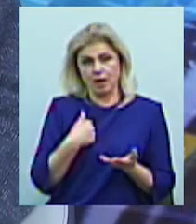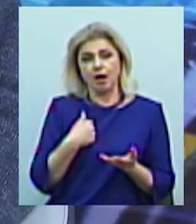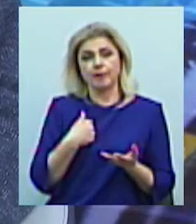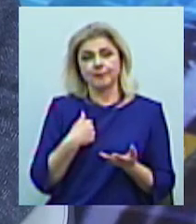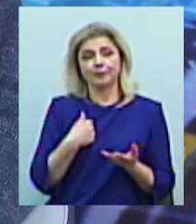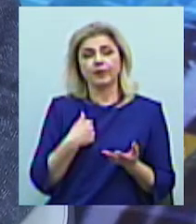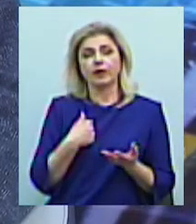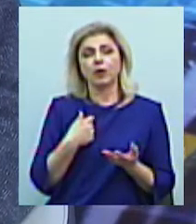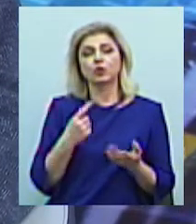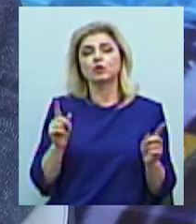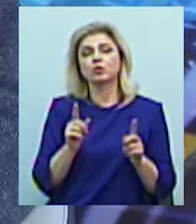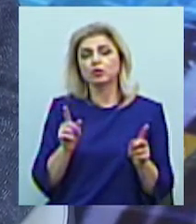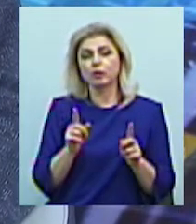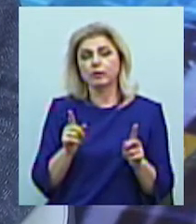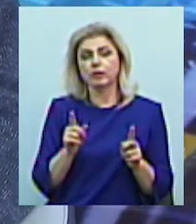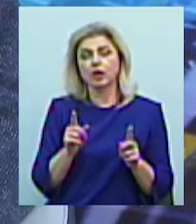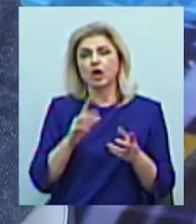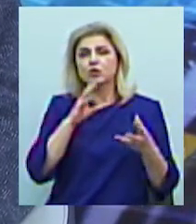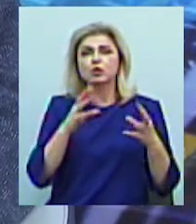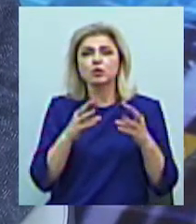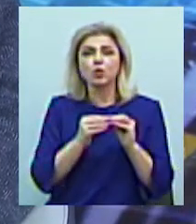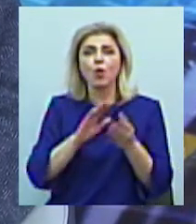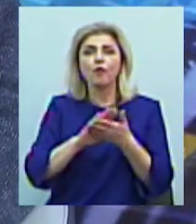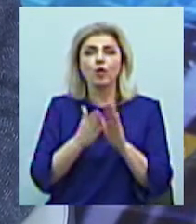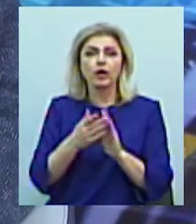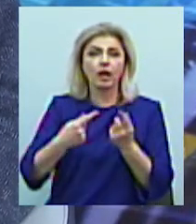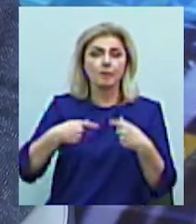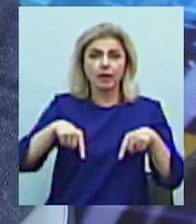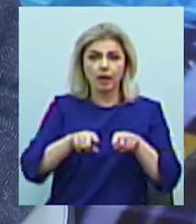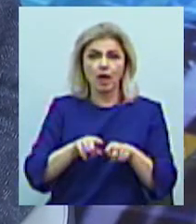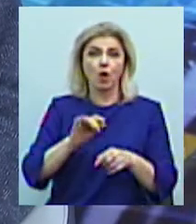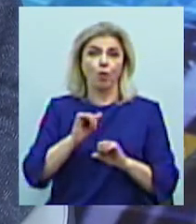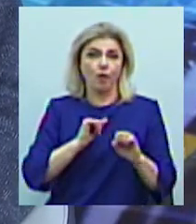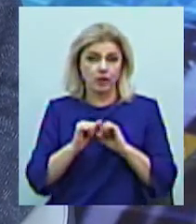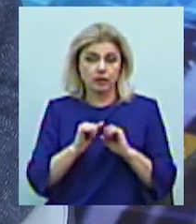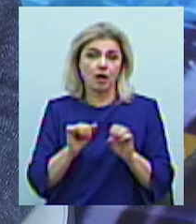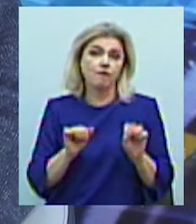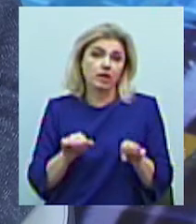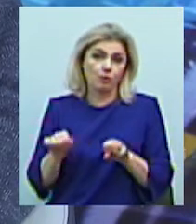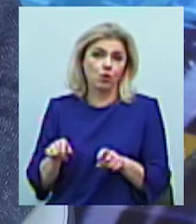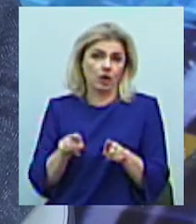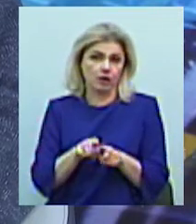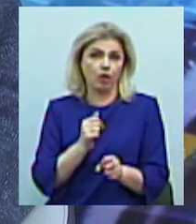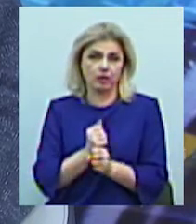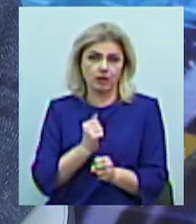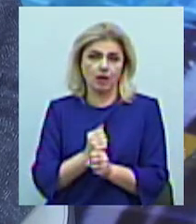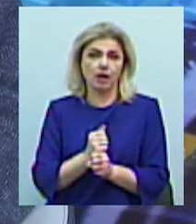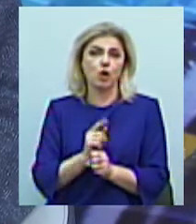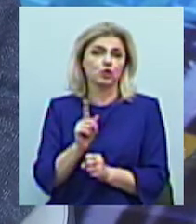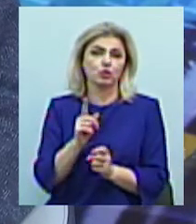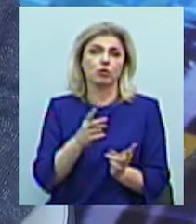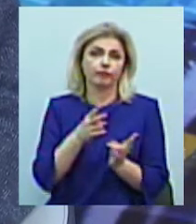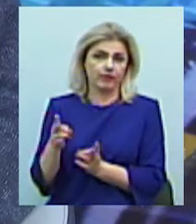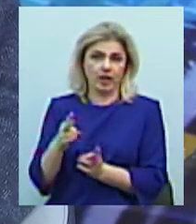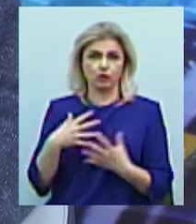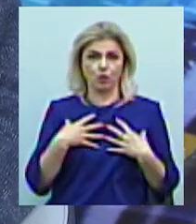говорится, в каком-то сговоре с некоторыми руководителями, возможно, и проводят такие действия, которые наносят вред здоровью